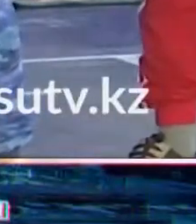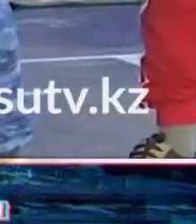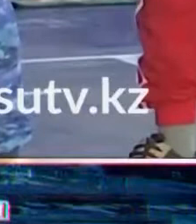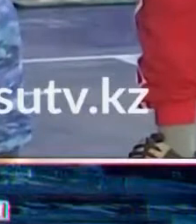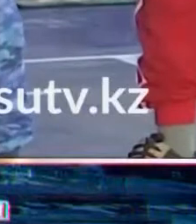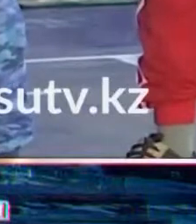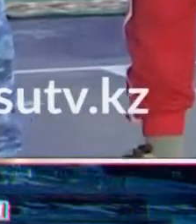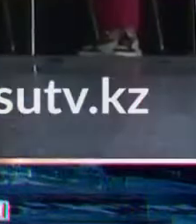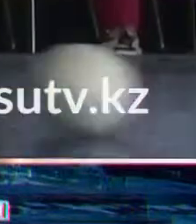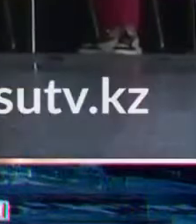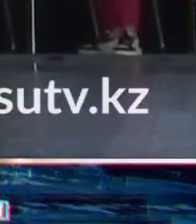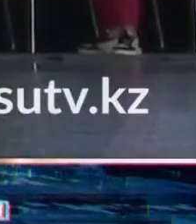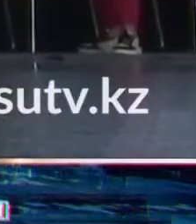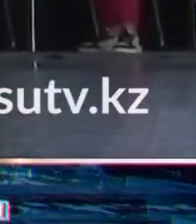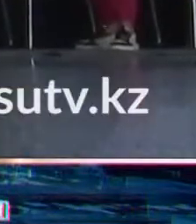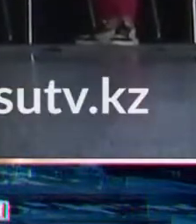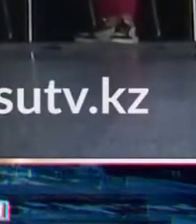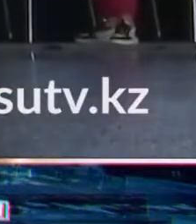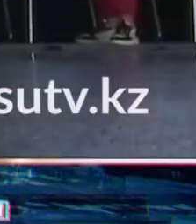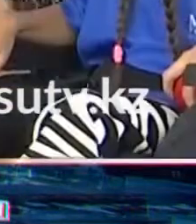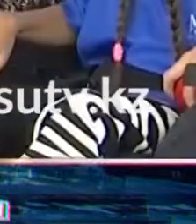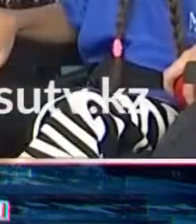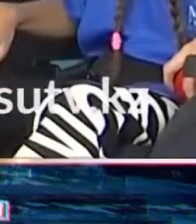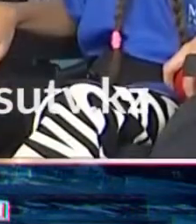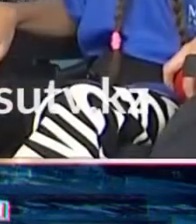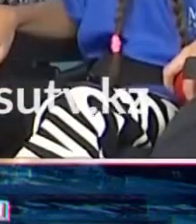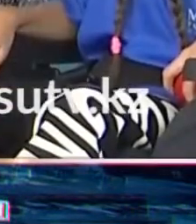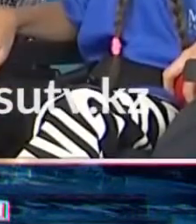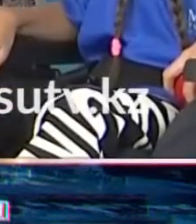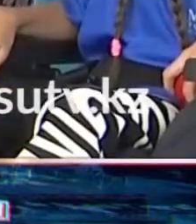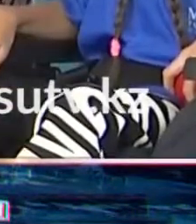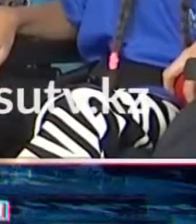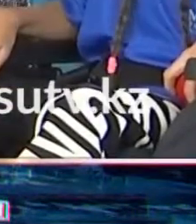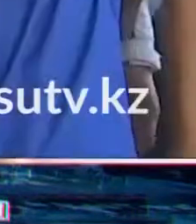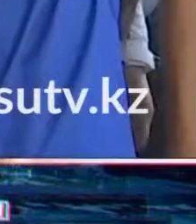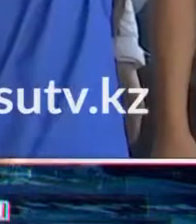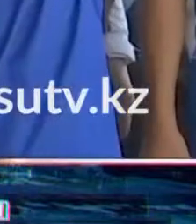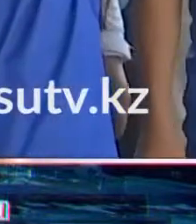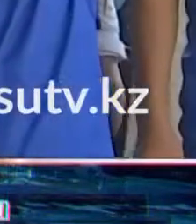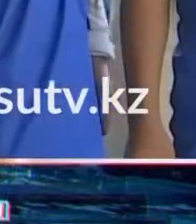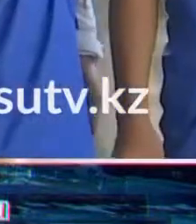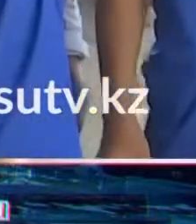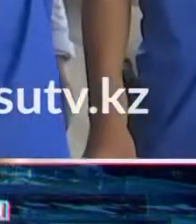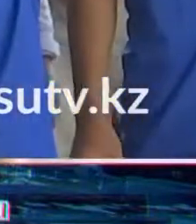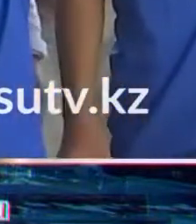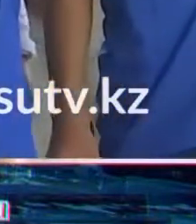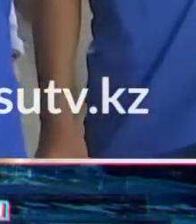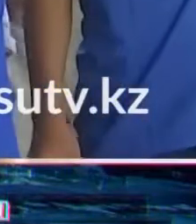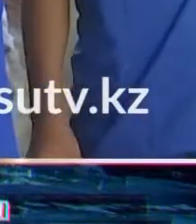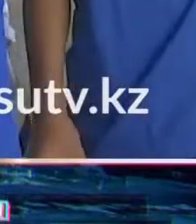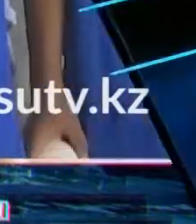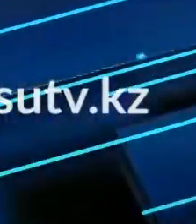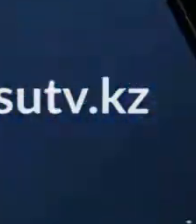Чтобы дети не болели, для ЖТСУ-ских малышей с различными заболеваниями и патологиями создаются самые лучшие